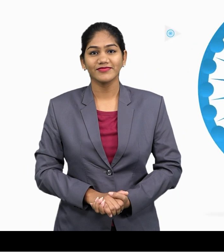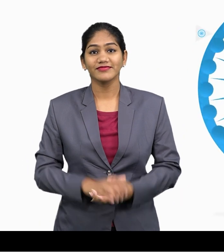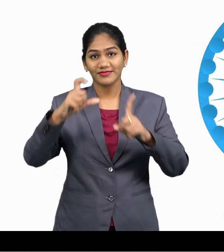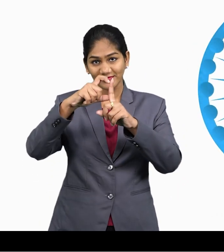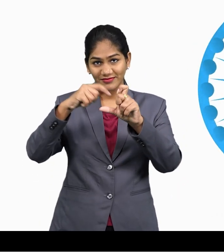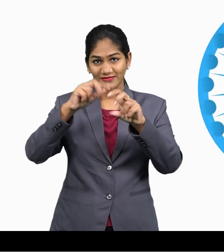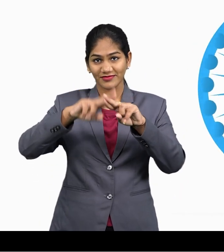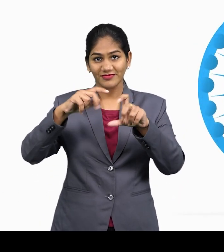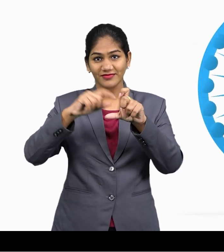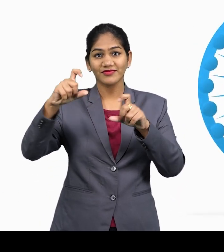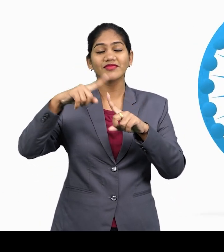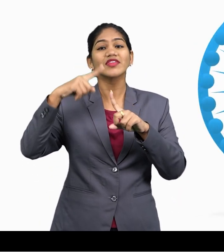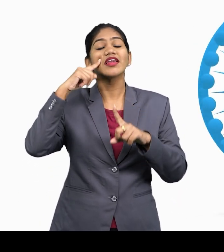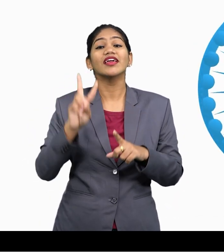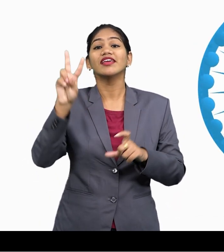अपराधी।